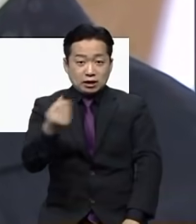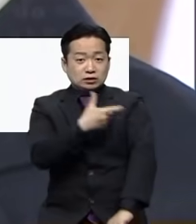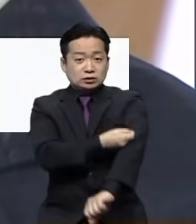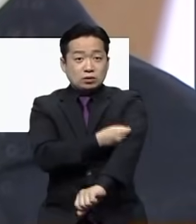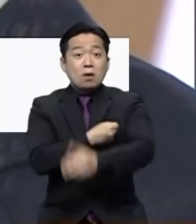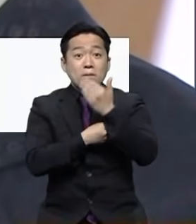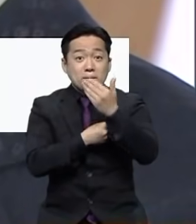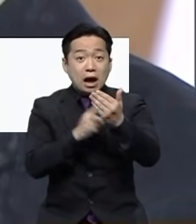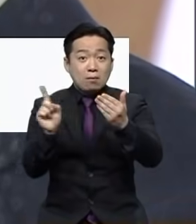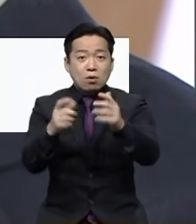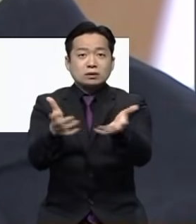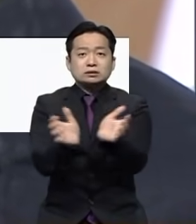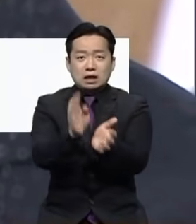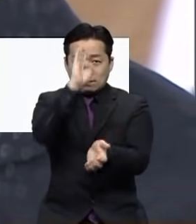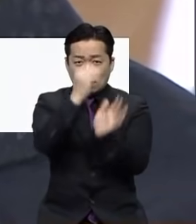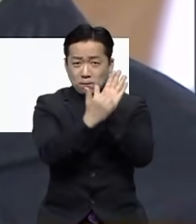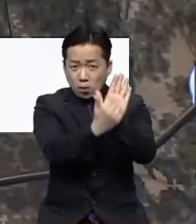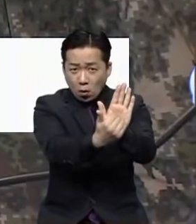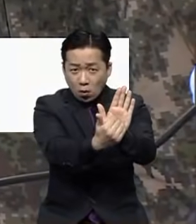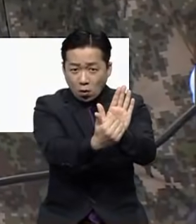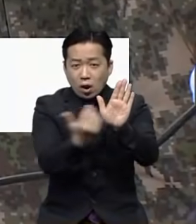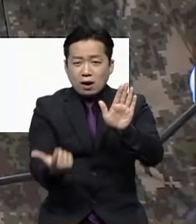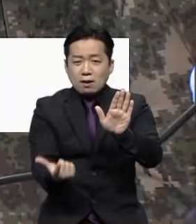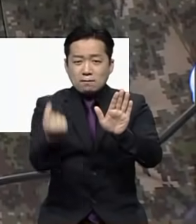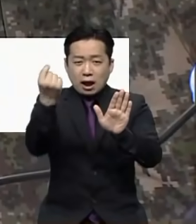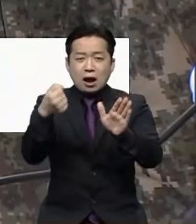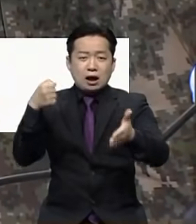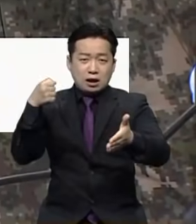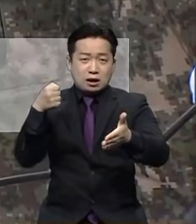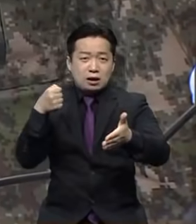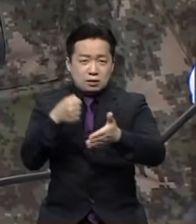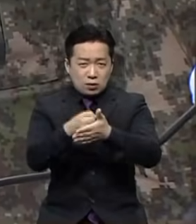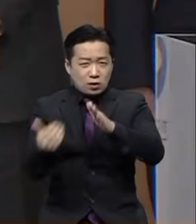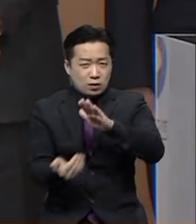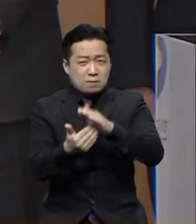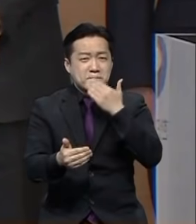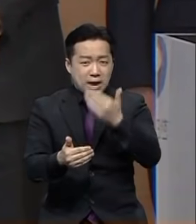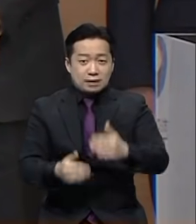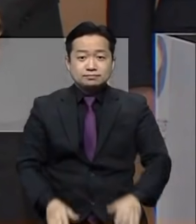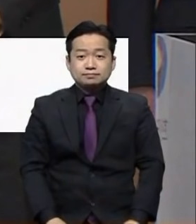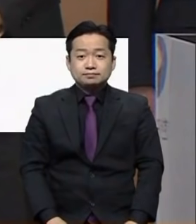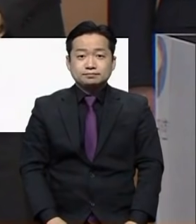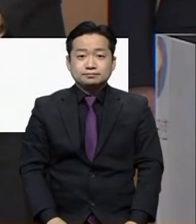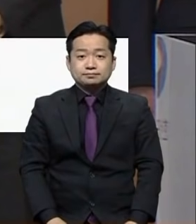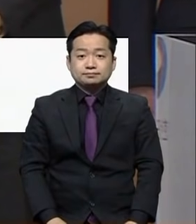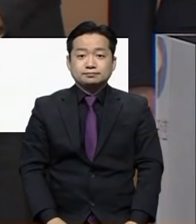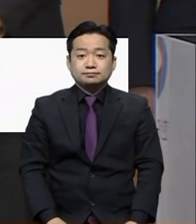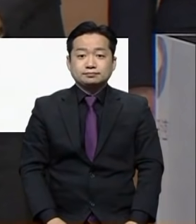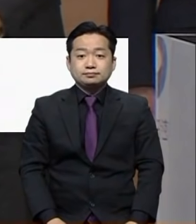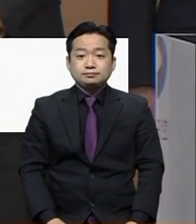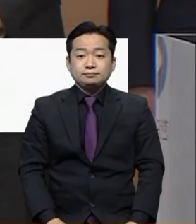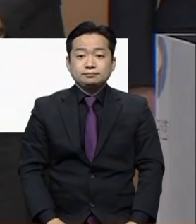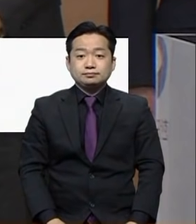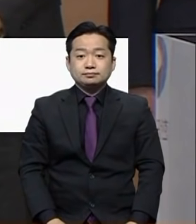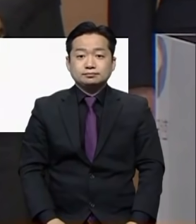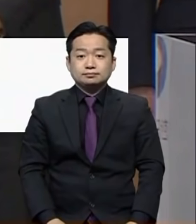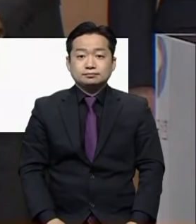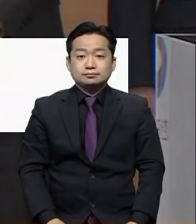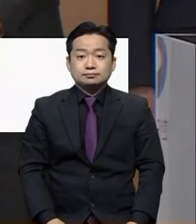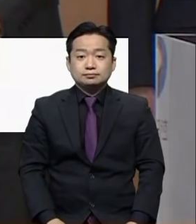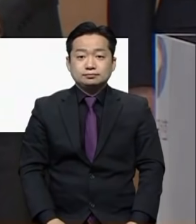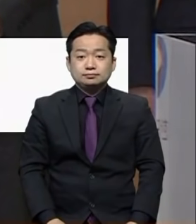접종해야 가능한 집단 면역도 조기 달성할 걸로 기대했습니다. 이번 백신 추가 구매로 집단 면역 달성